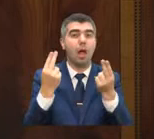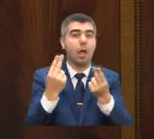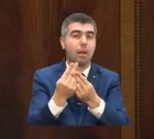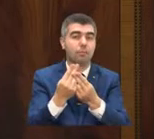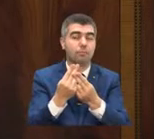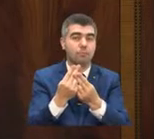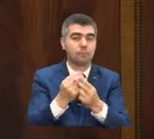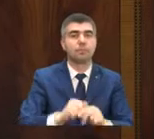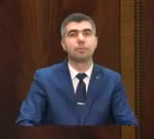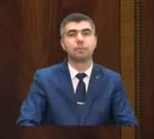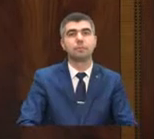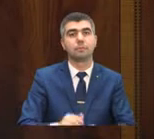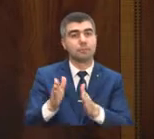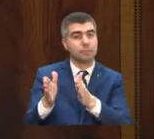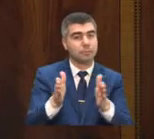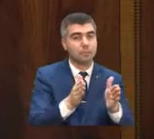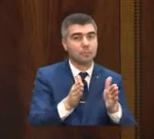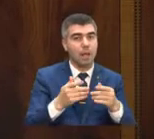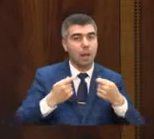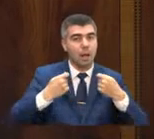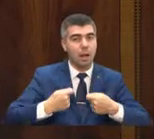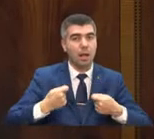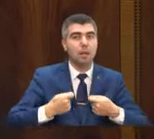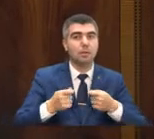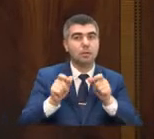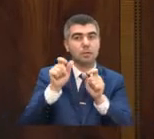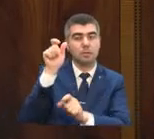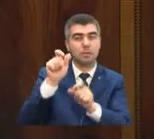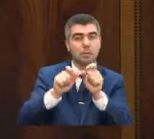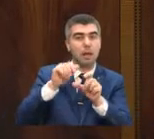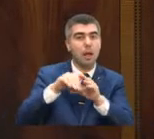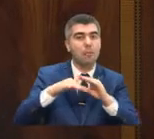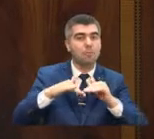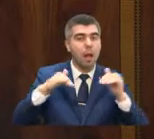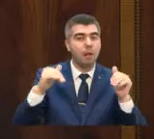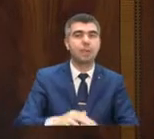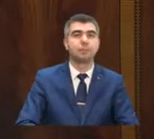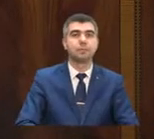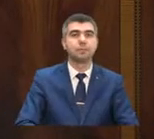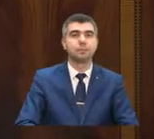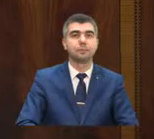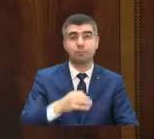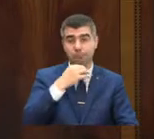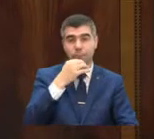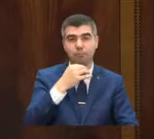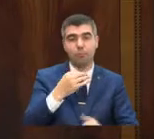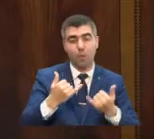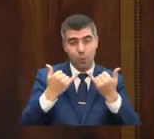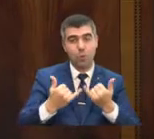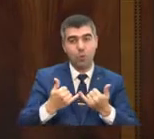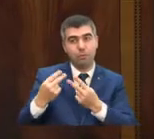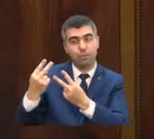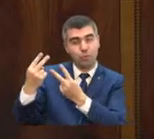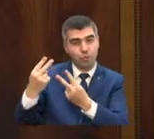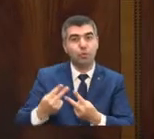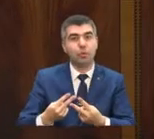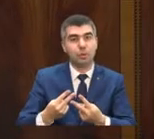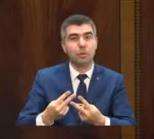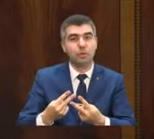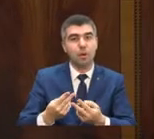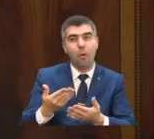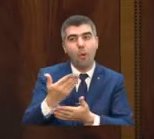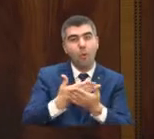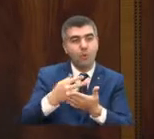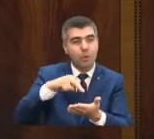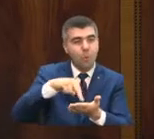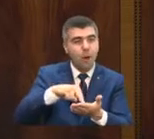المحترم، السيدات والسادة النواب المحترمون، أود أن أتقاسم مع ممثلي الأمة ومن خلالكم مع الرأي العام